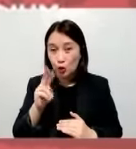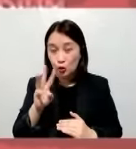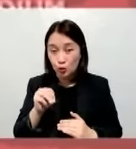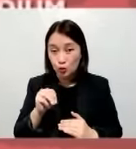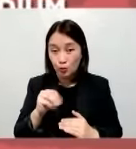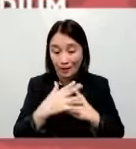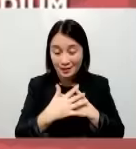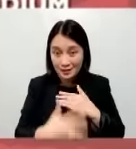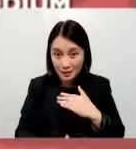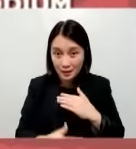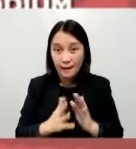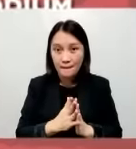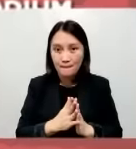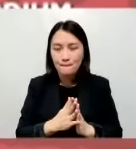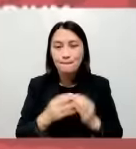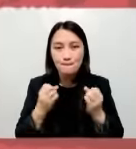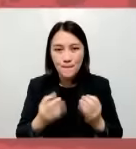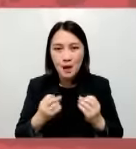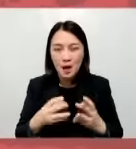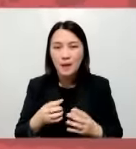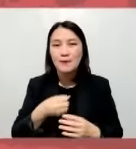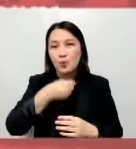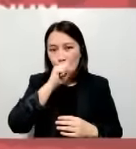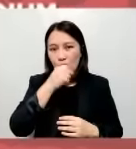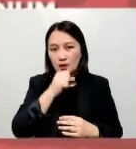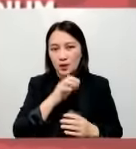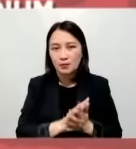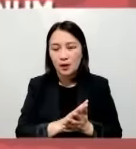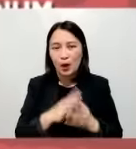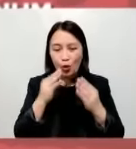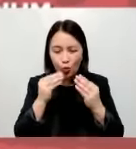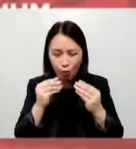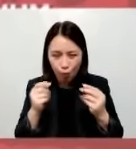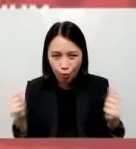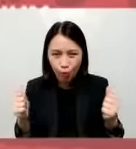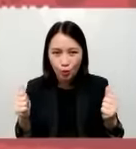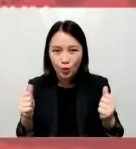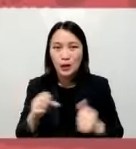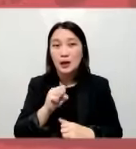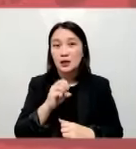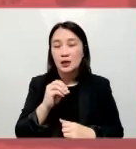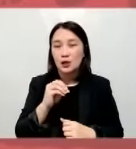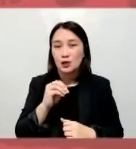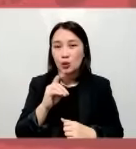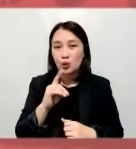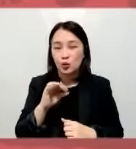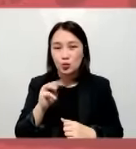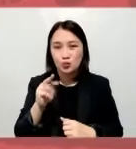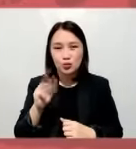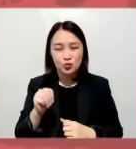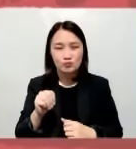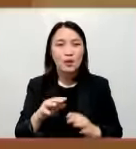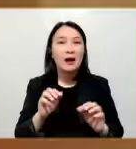ang tubig, lulusawin ito ang sodium sa dugo. Ang sodium ay mahalaga para hindi mamaga ang cells ng katawan. Kaya raw ng ibang cell